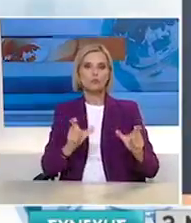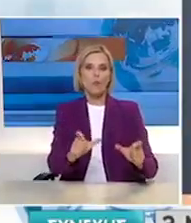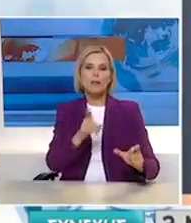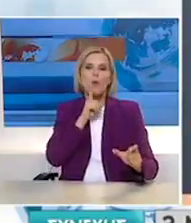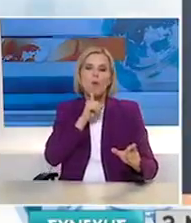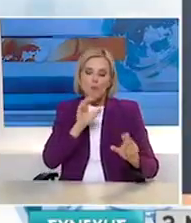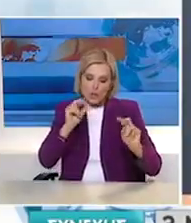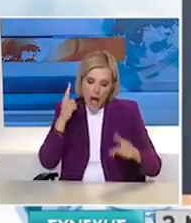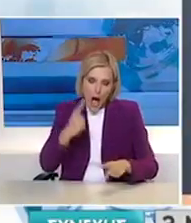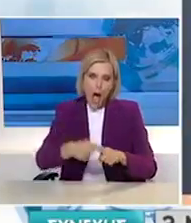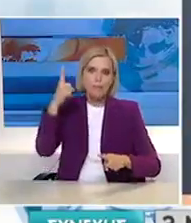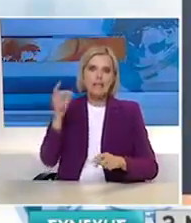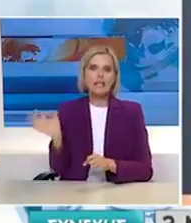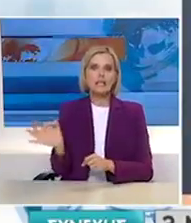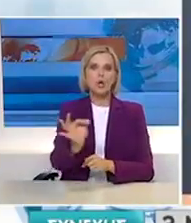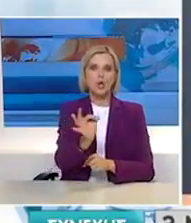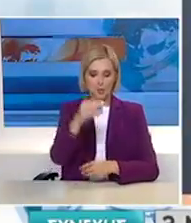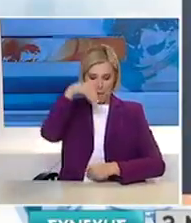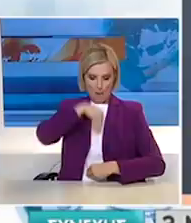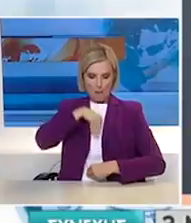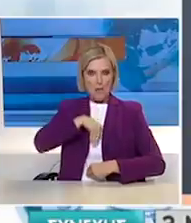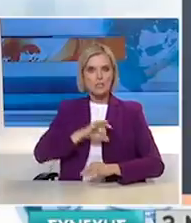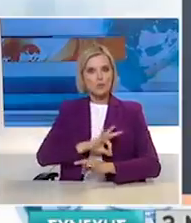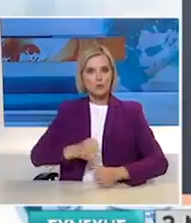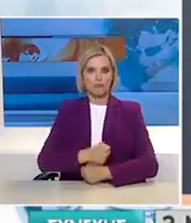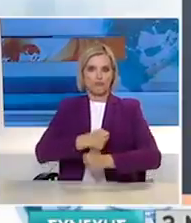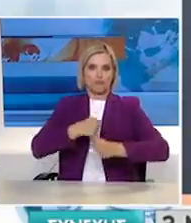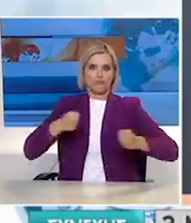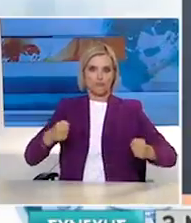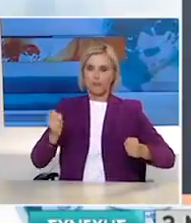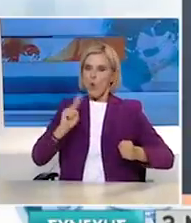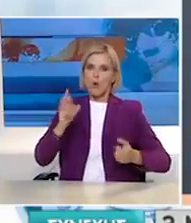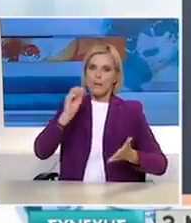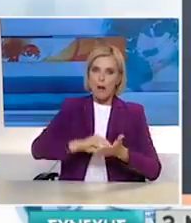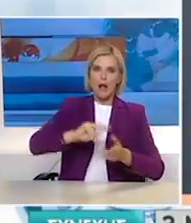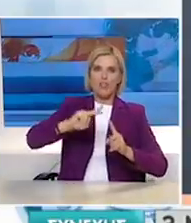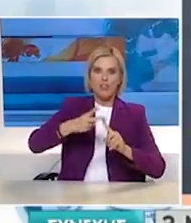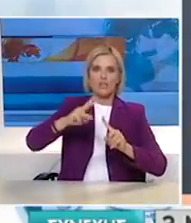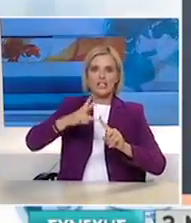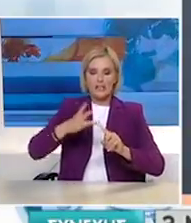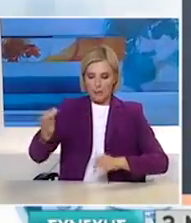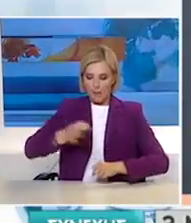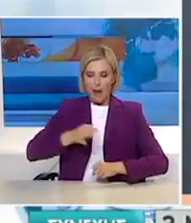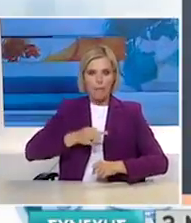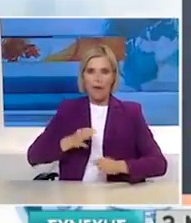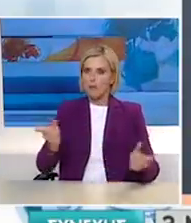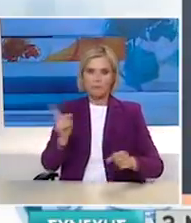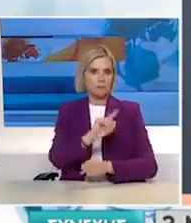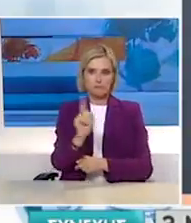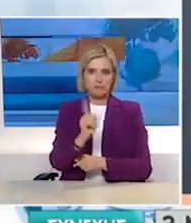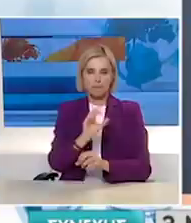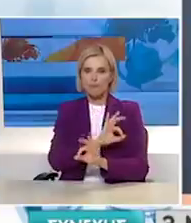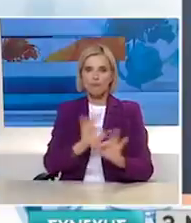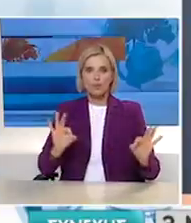ίωση. Αναπτύσσουμε αντισώματα και δεν ξανασθενούμε από την ίδια ίωση εντός μικρού χρονικού διαστήματος που μπορεί να διαφέρει από ιό σε ιό.